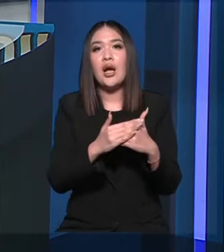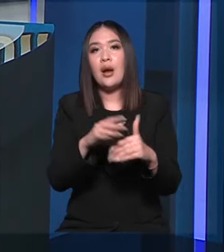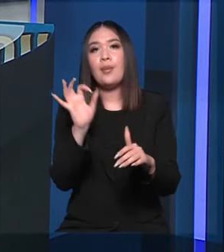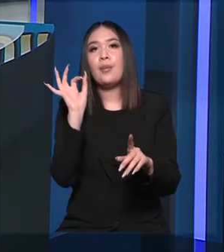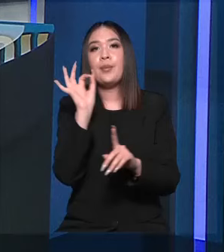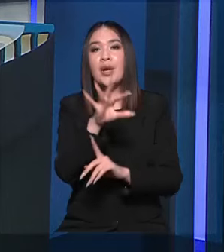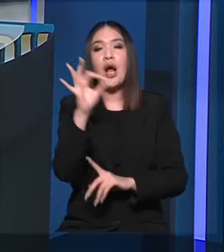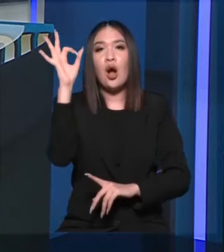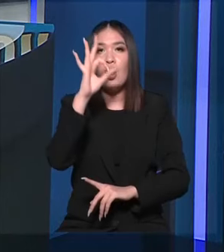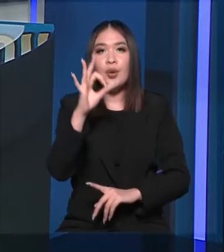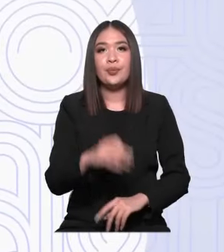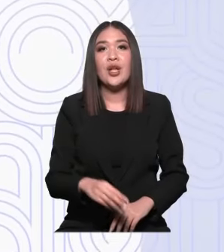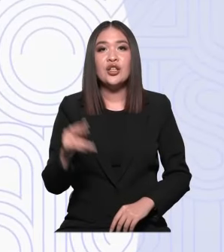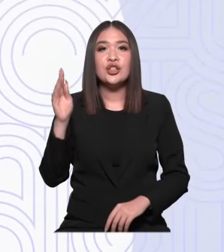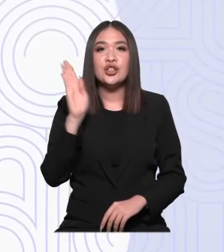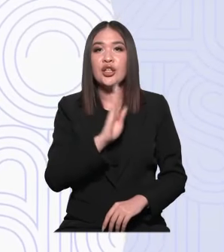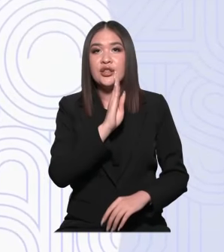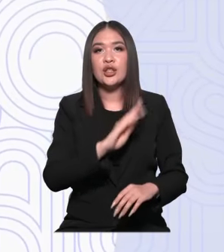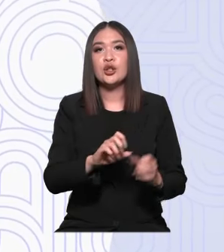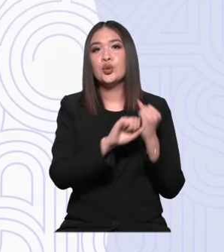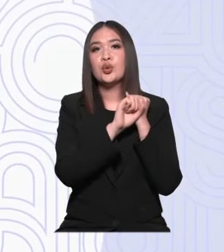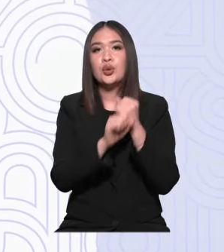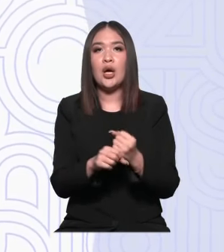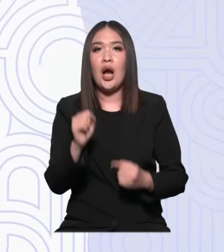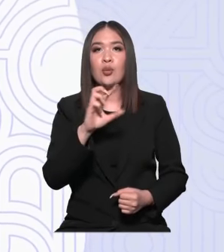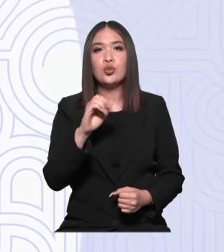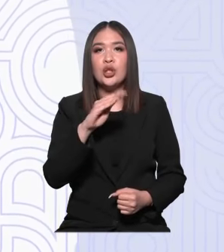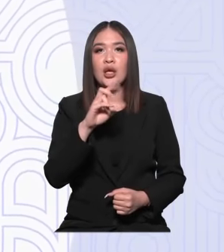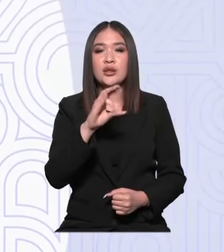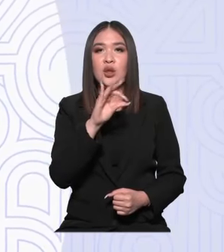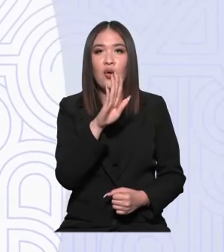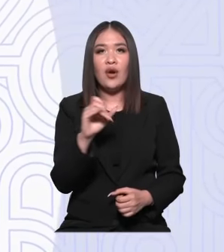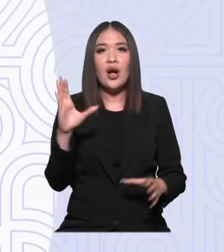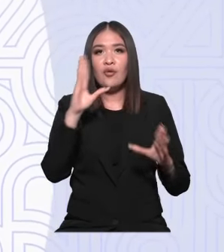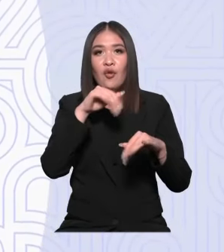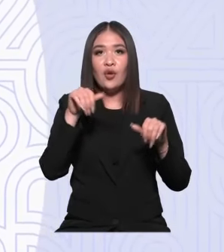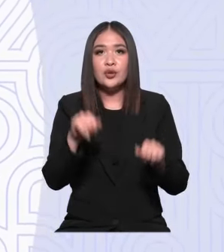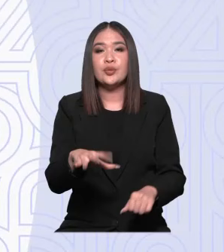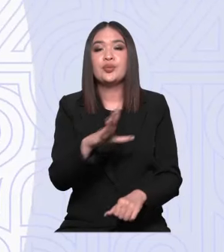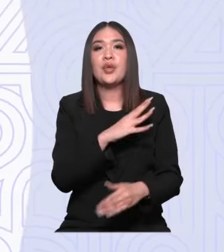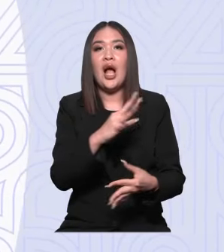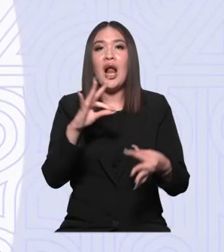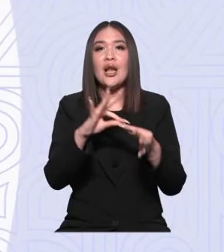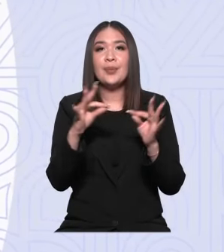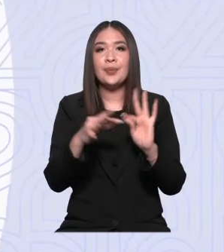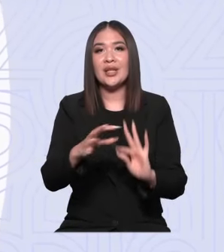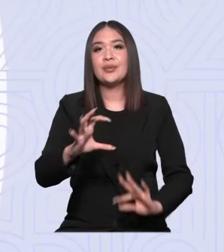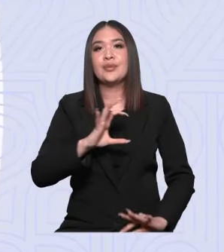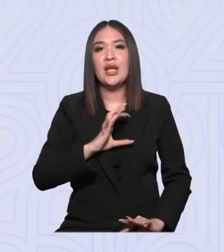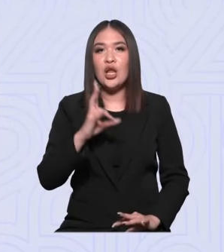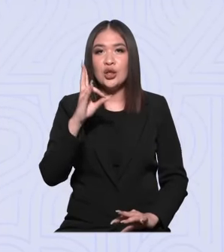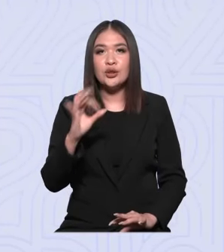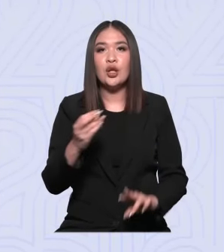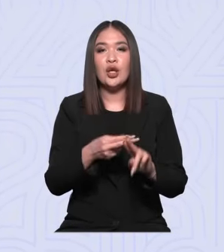на пьедестал. В женском дзюдо Абиба Абужакынова имела все шансы стать обладательницей олимпийской медали. Однако